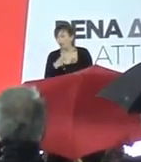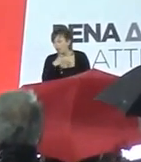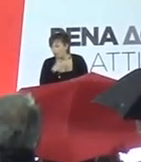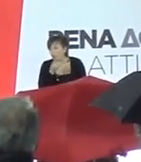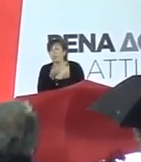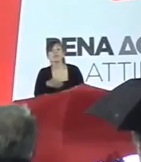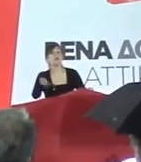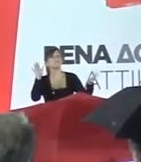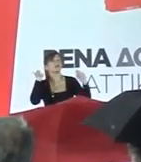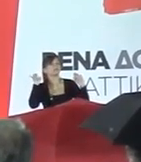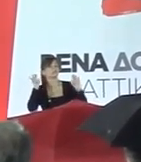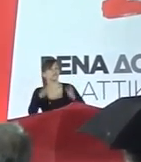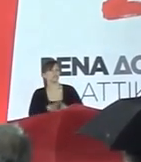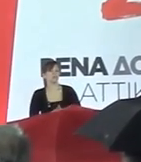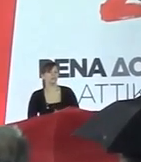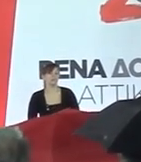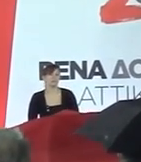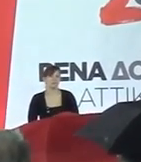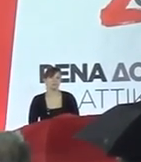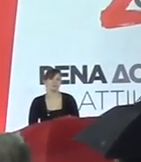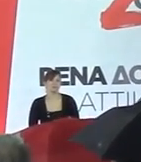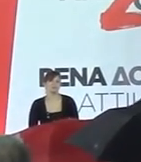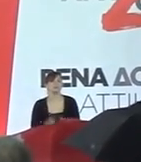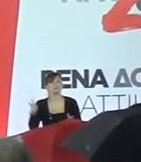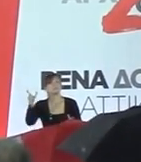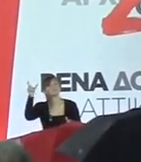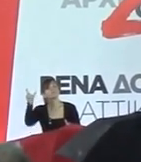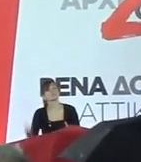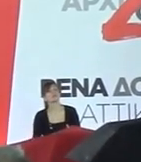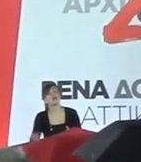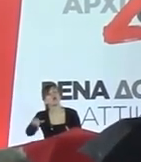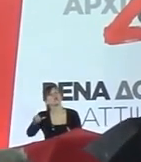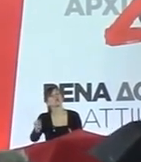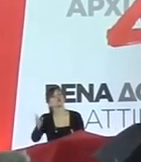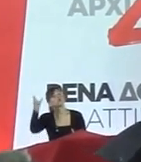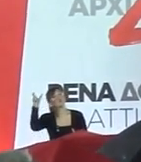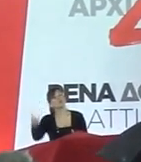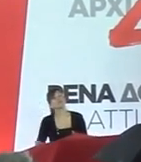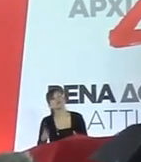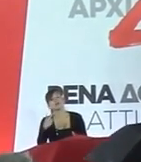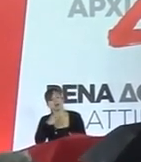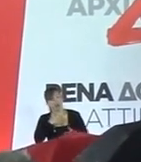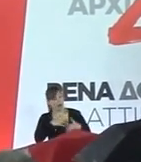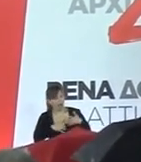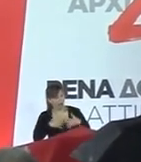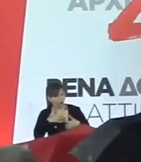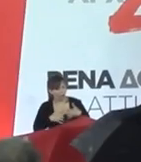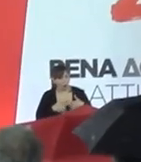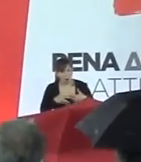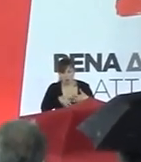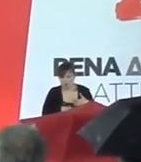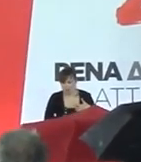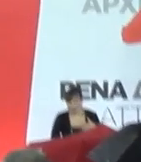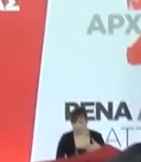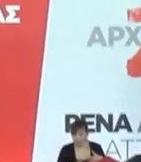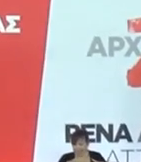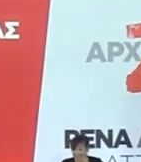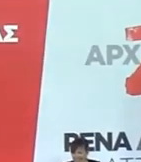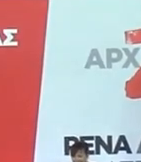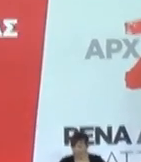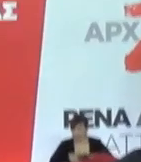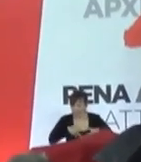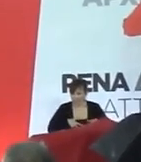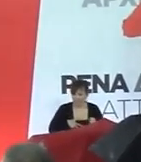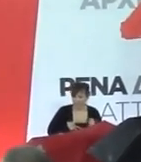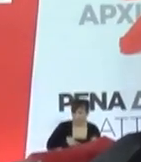σήμερα ήταν λαλίστατος. Ανησυχεί, λέει, μην τυχόν και στην Ελλάδα έχουμε κυβέρνηση και θα βρεθεί στη δύσκολη